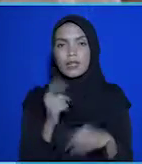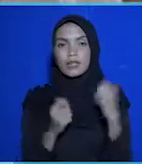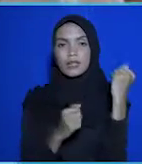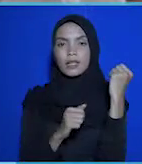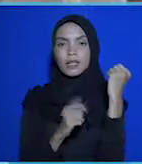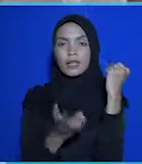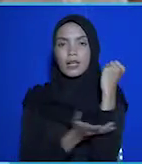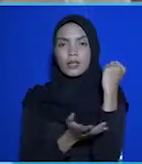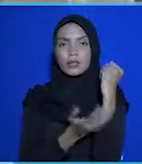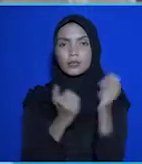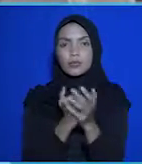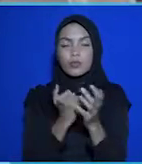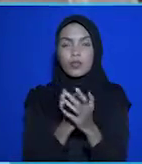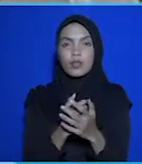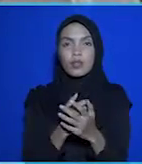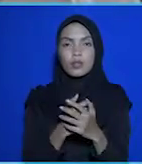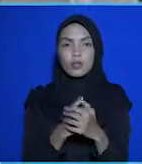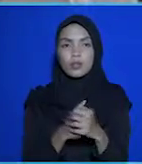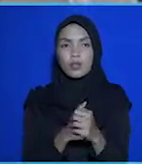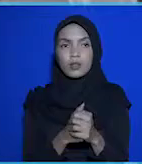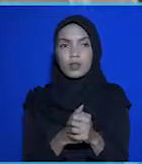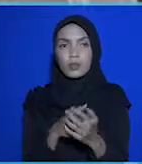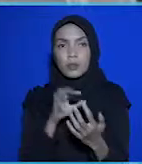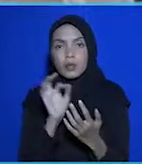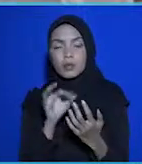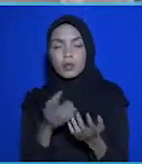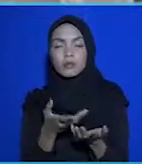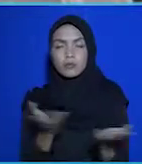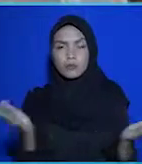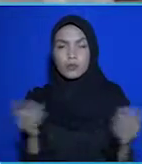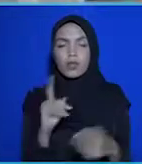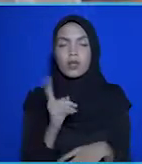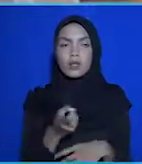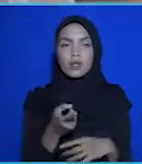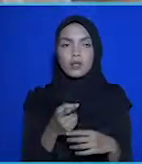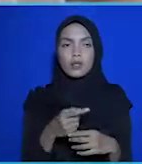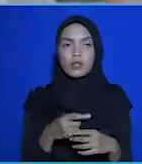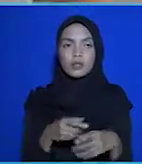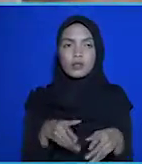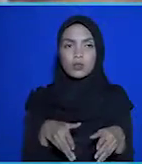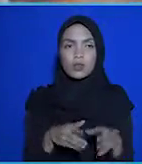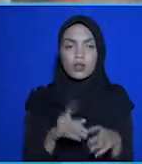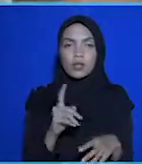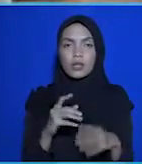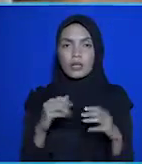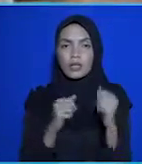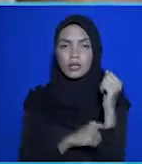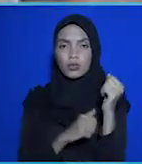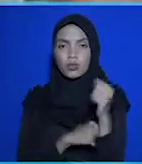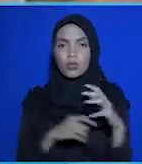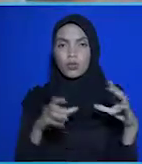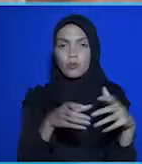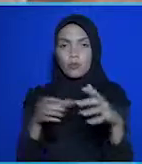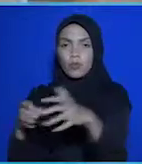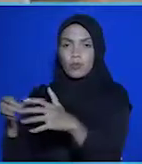sebetulnya pilihan-pilihan rumah tahan gempa itu bermacam-macam. Ada yang dari beton, ada yang dari kayu. Nah,